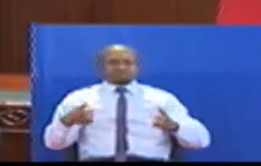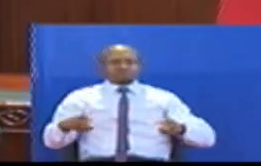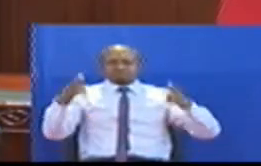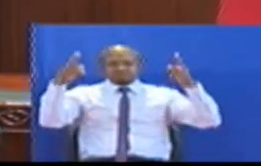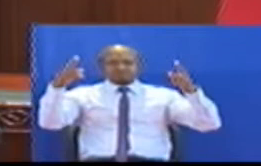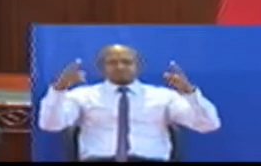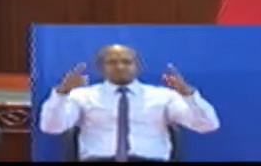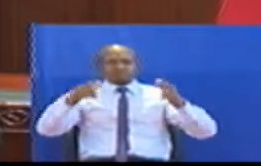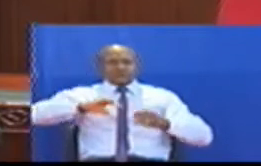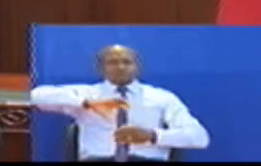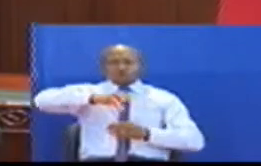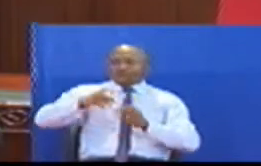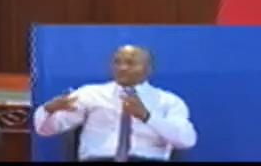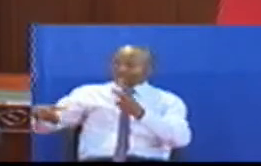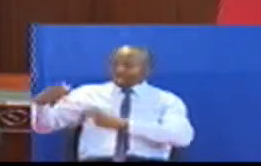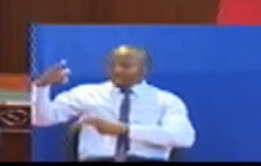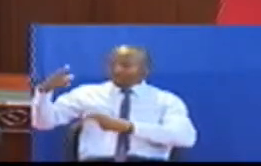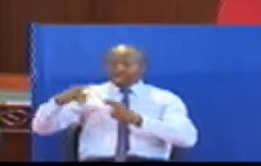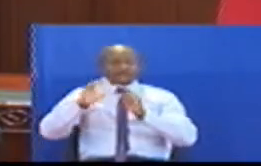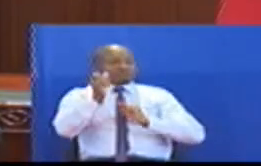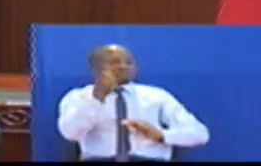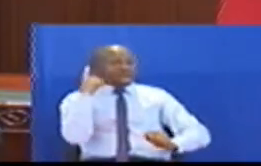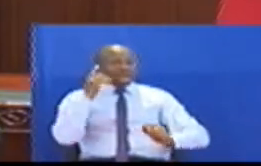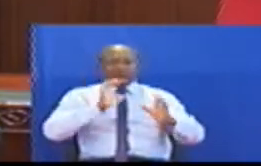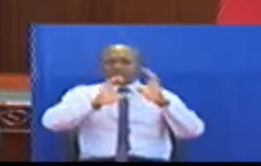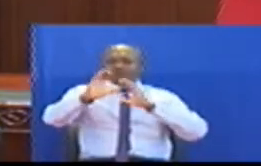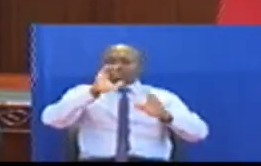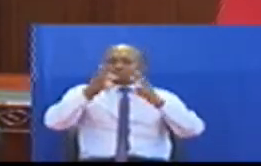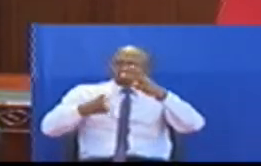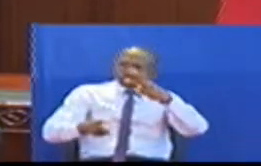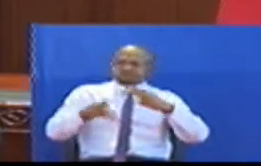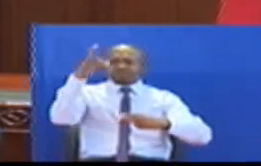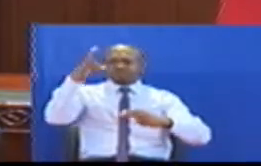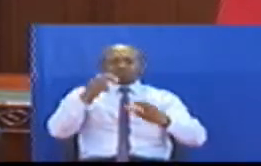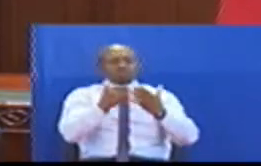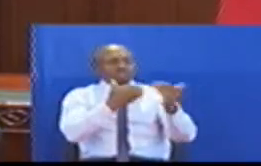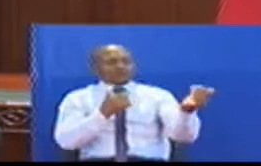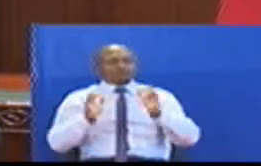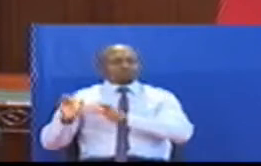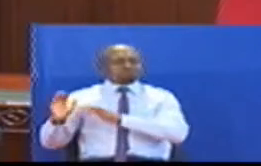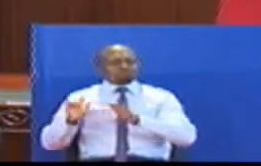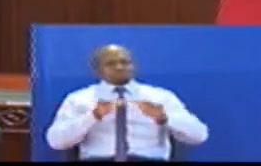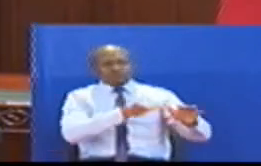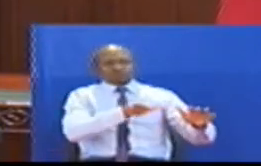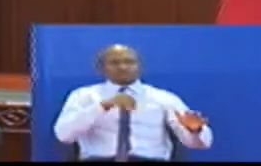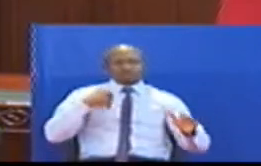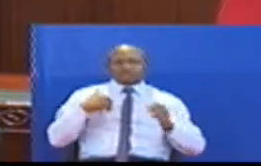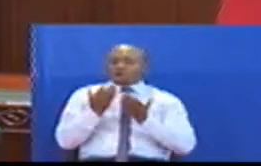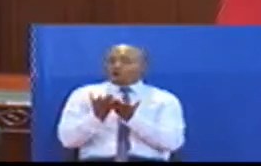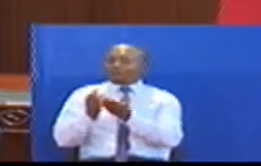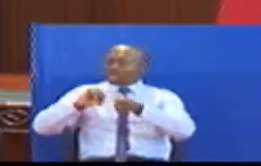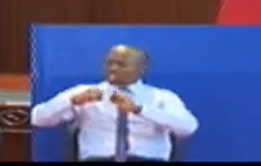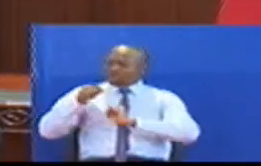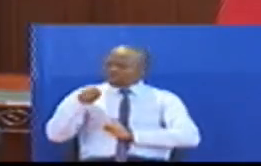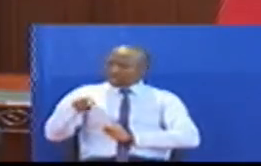Katavi, hatuna mawasiliano na mkoa wa Mbeya kwa sababu ya mafuriko. Kwa hiyo naomba hii changamoto Mheshimiwa Waziri Mkuu